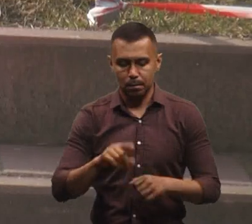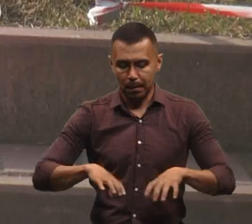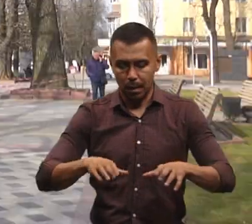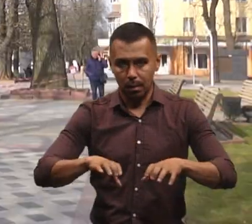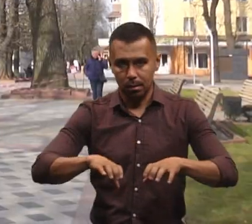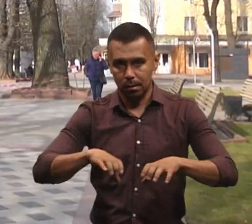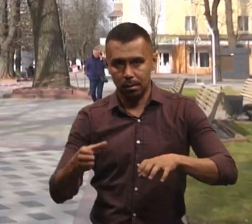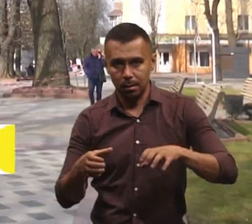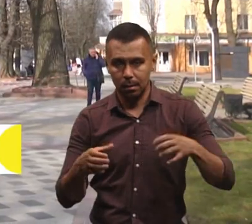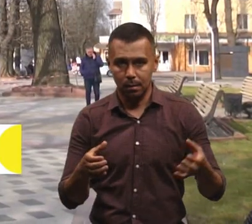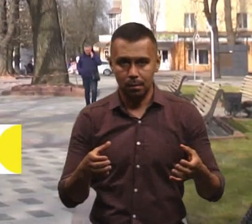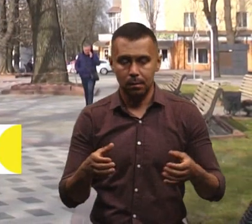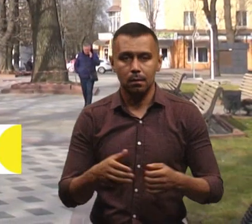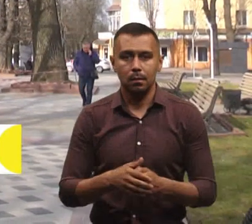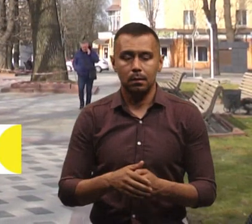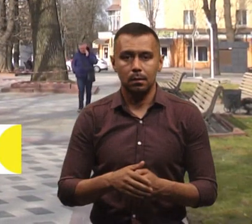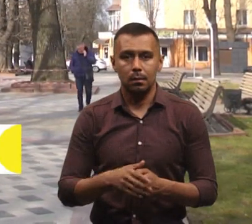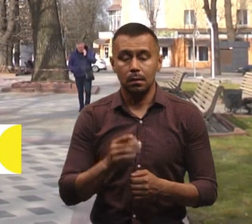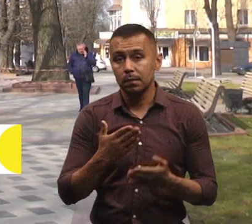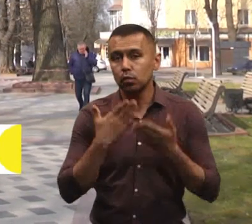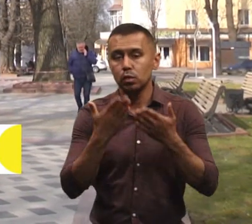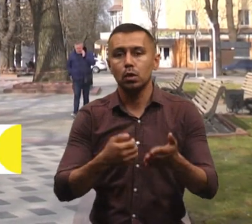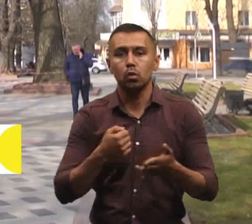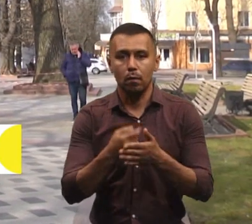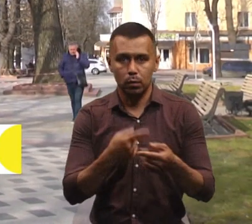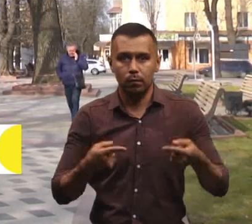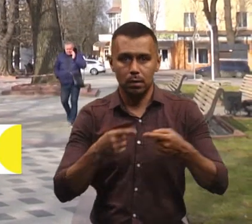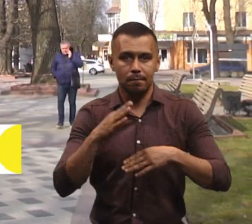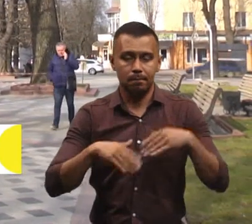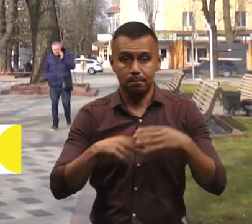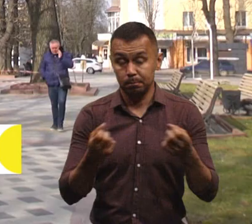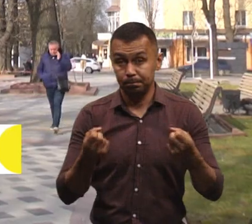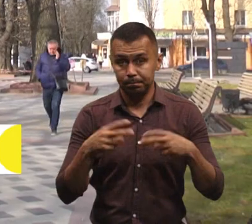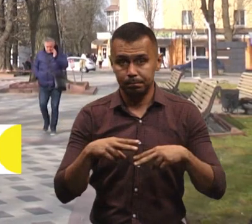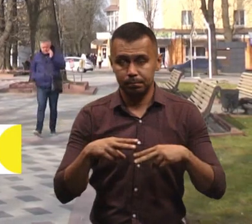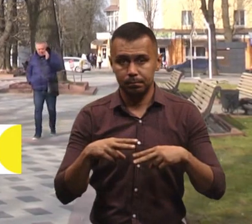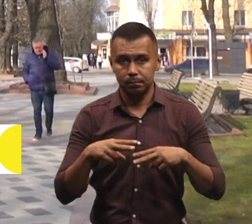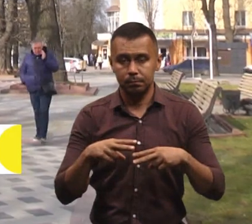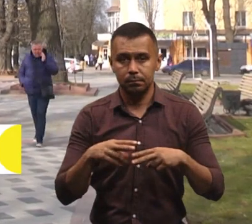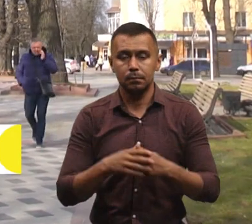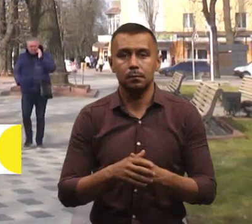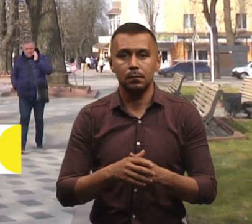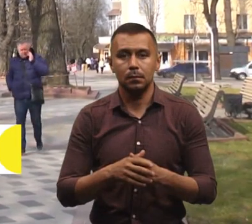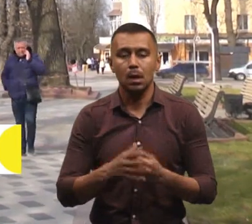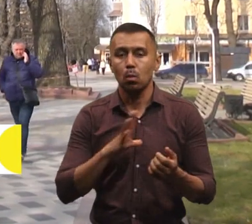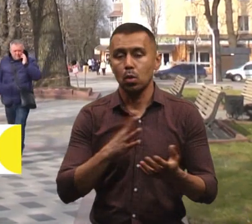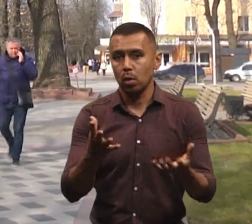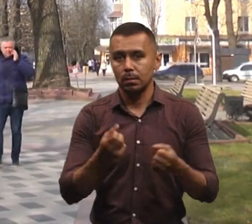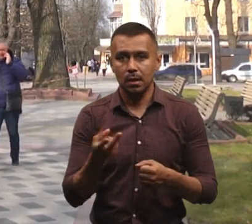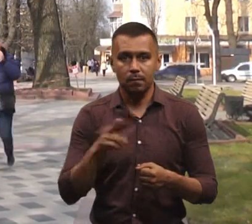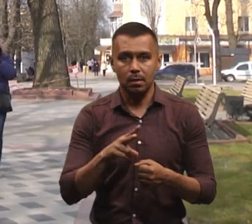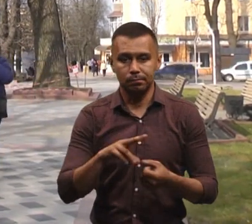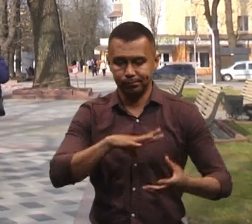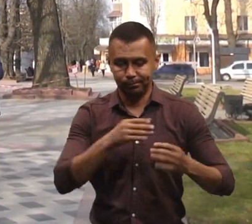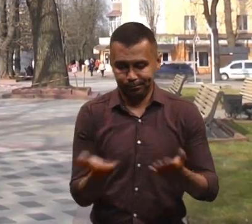порушується цілісність поребрика, чи то звернулися до відповідних фахівців, за результатами якого були отримані два